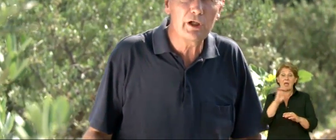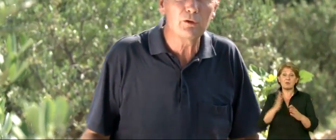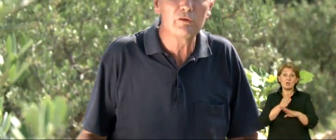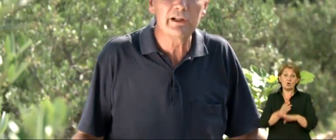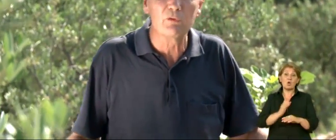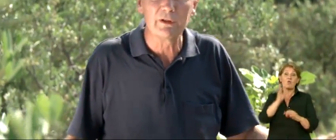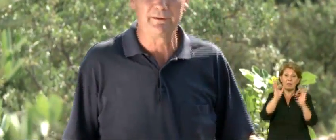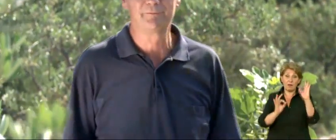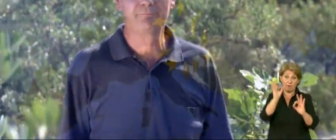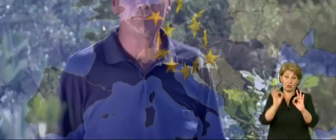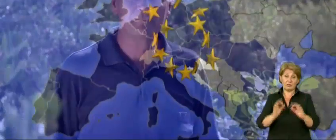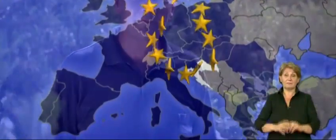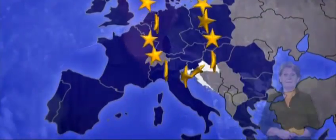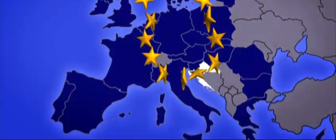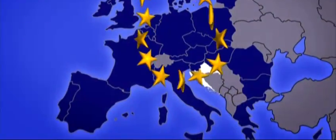Europska unija uvede kvote.